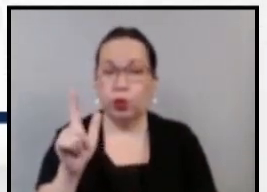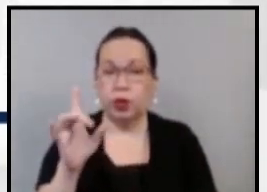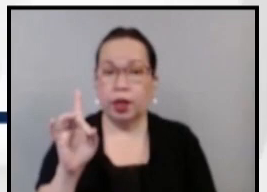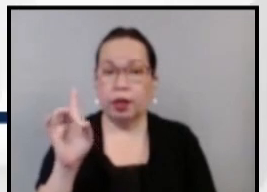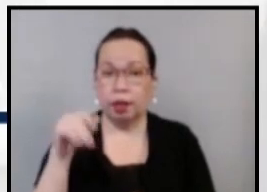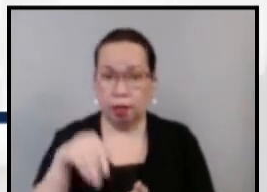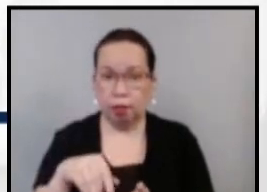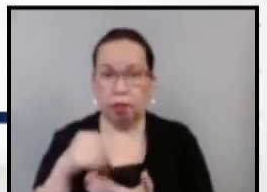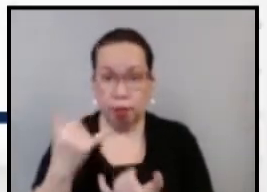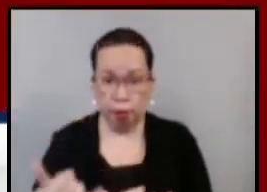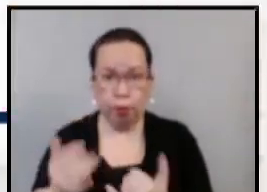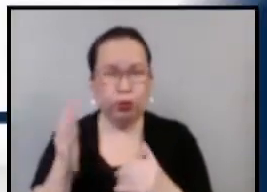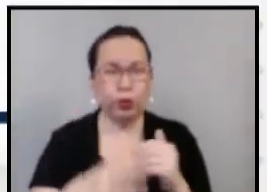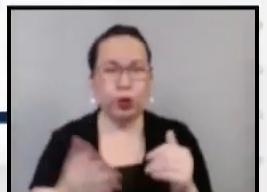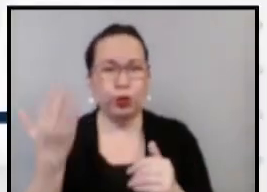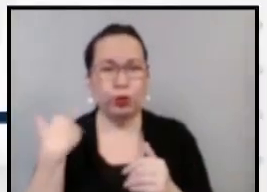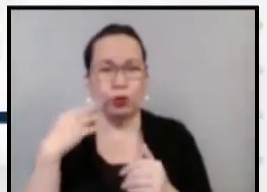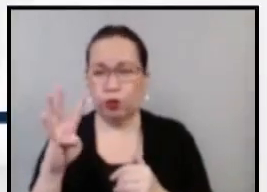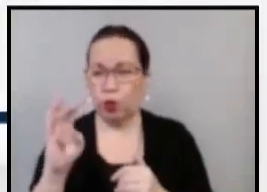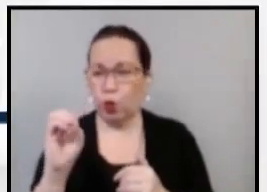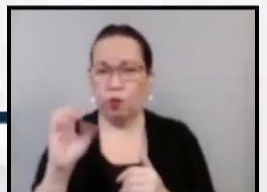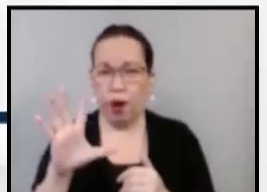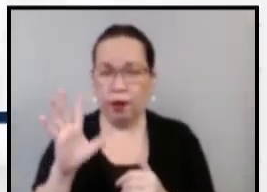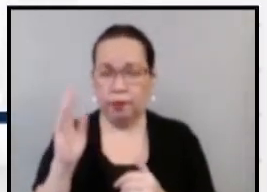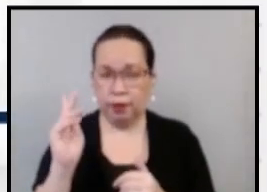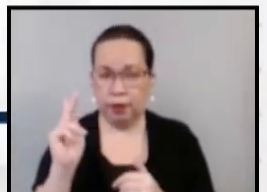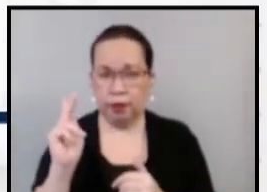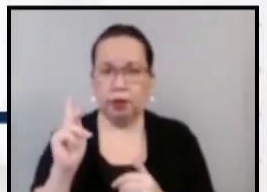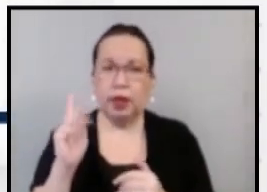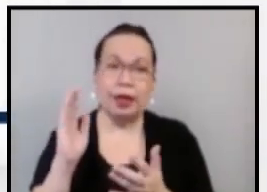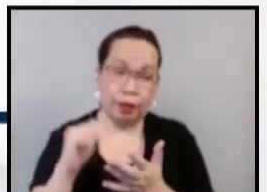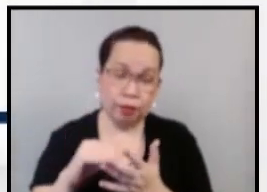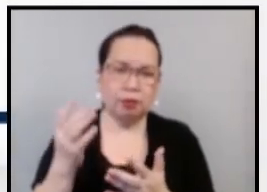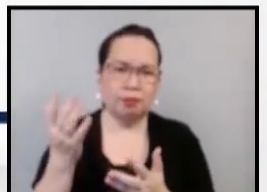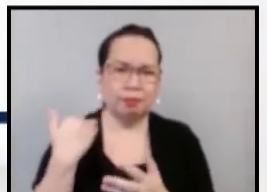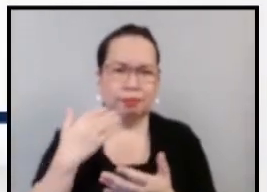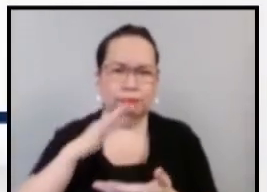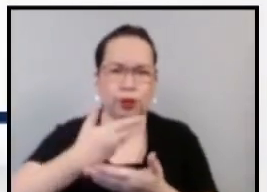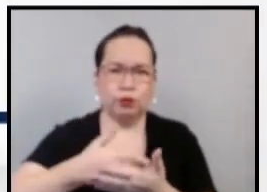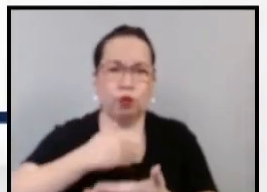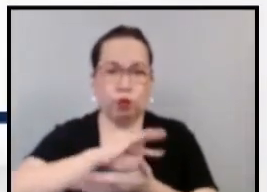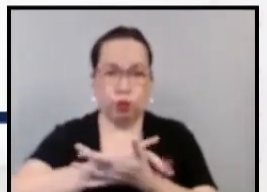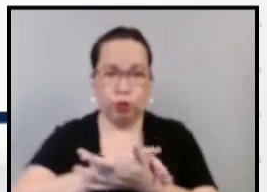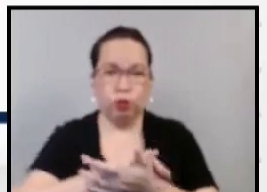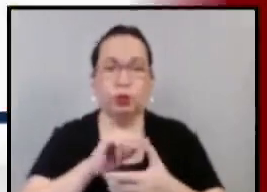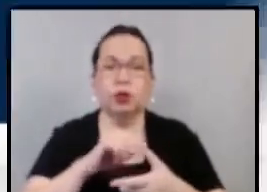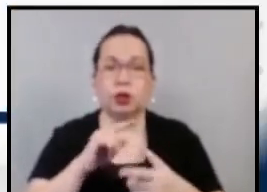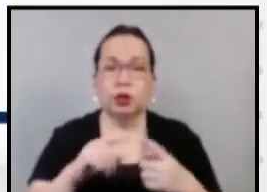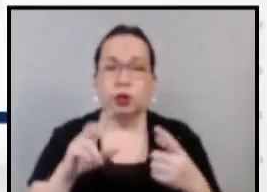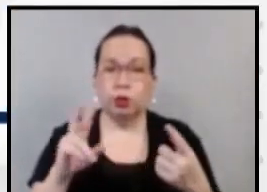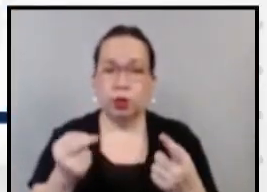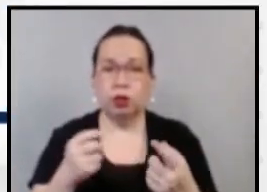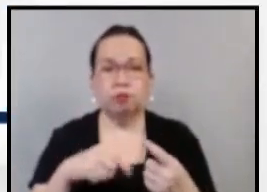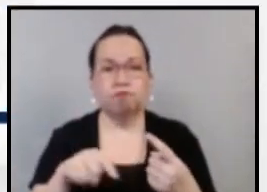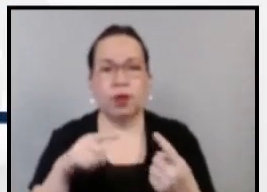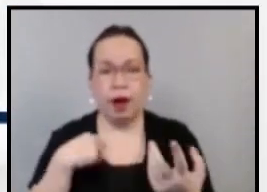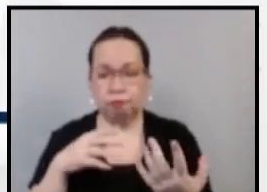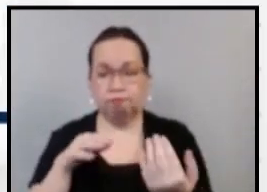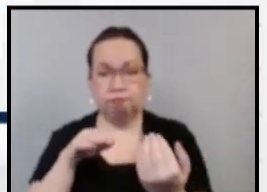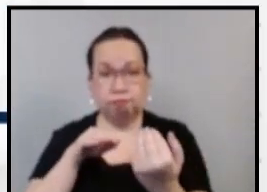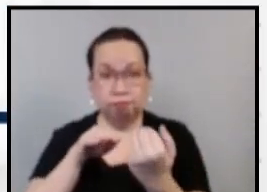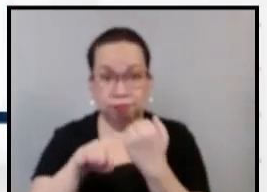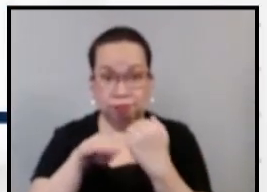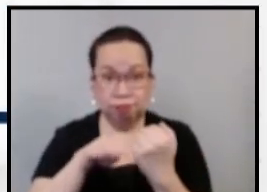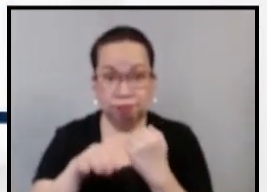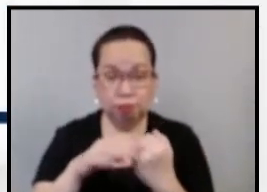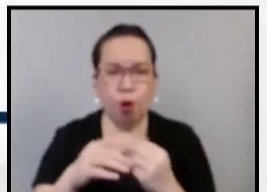noong pre-pandemic. Simula rin na mawala ang mga bus sa EDSA at maitayo ang busway, umikli ng isang oras ang biyahe ng mga